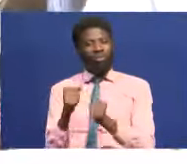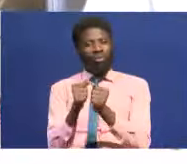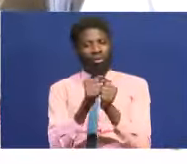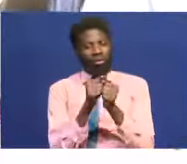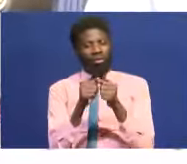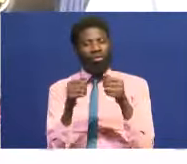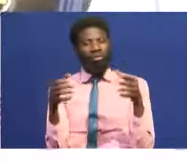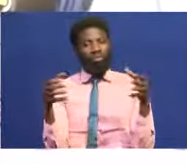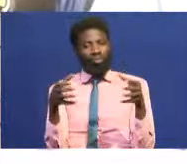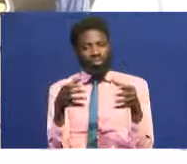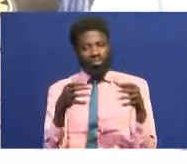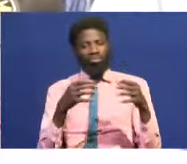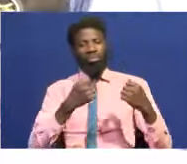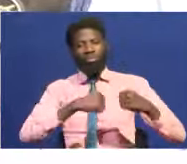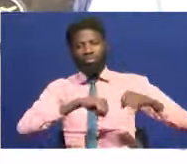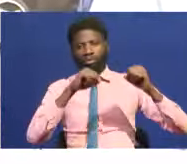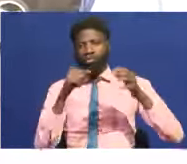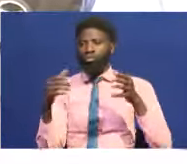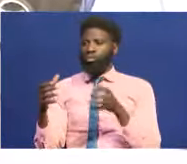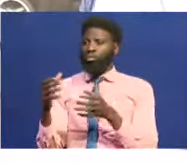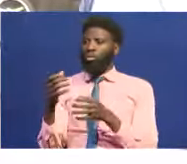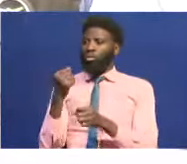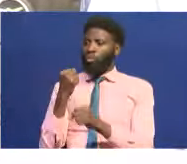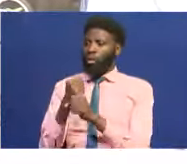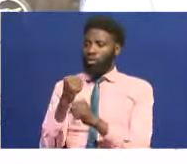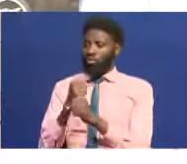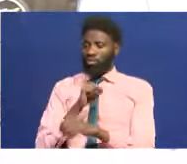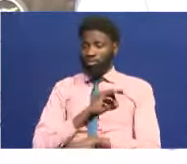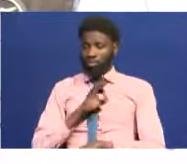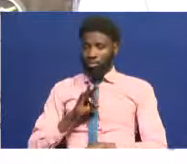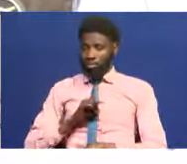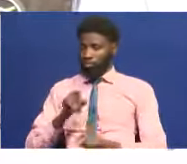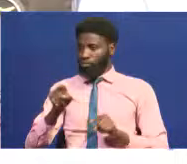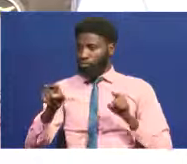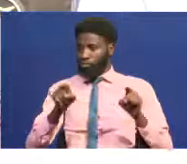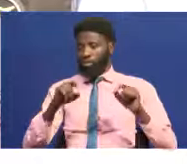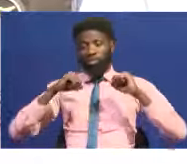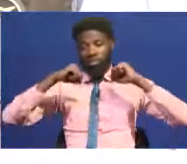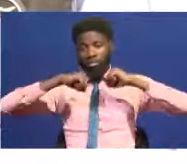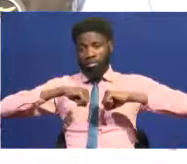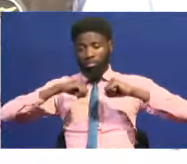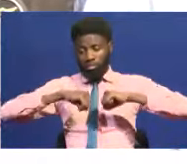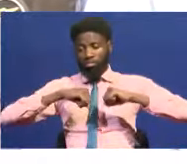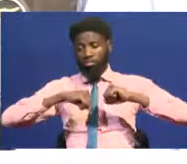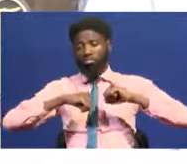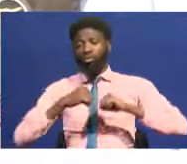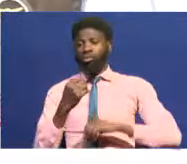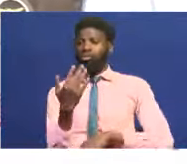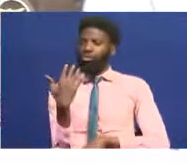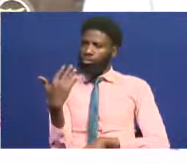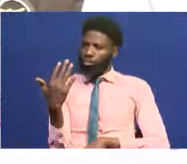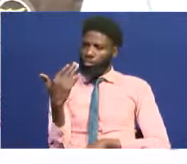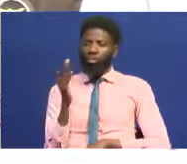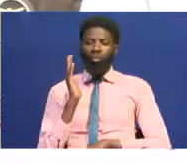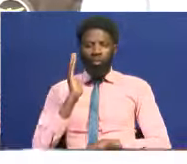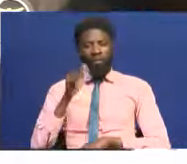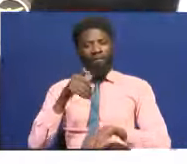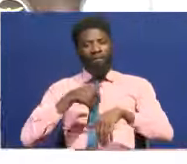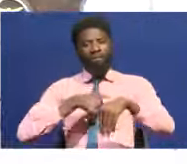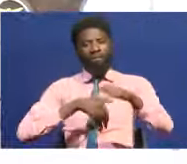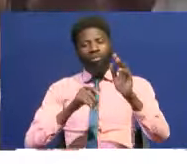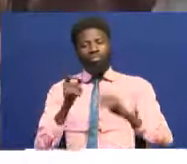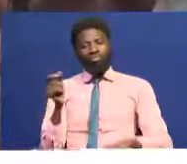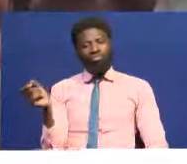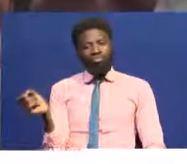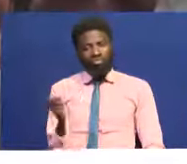na wafanyikazi to agree kwamba this is a document that you are going to make a reference to in terms of mambo ya salaries na mambo